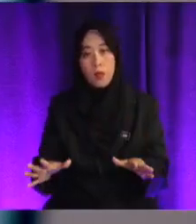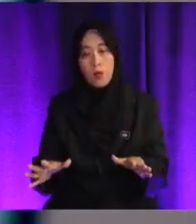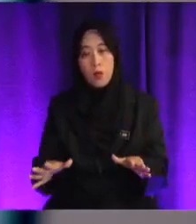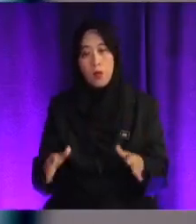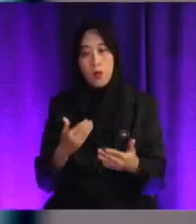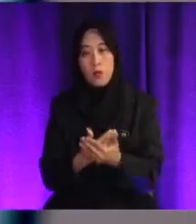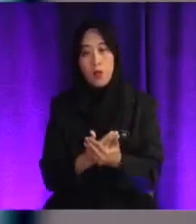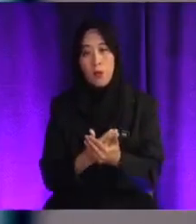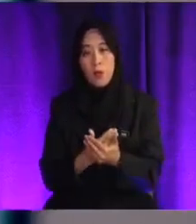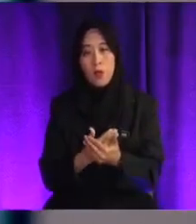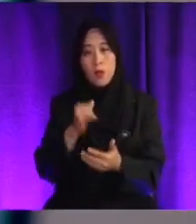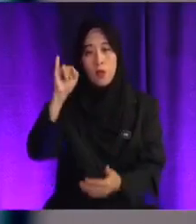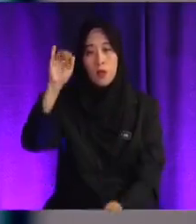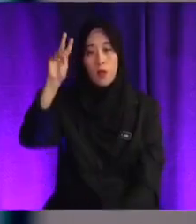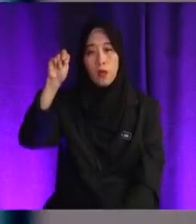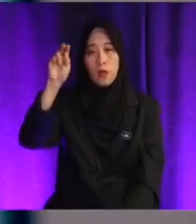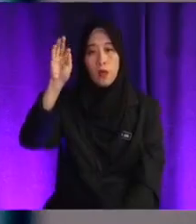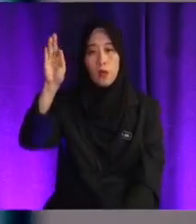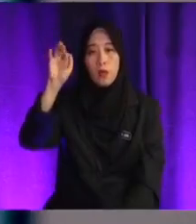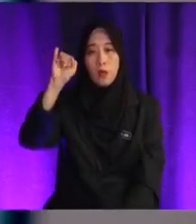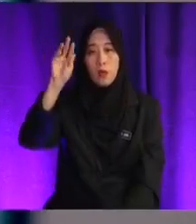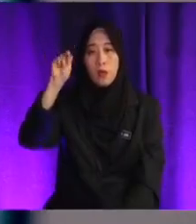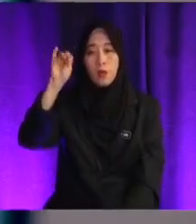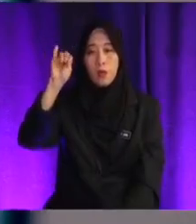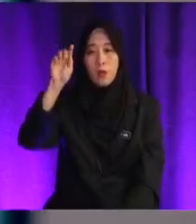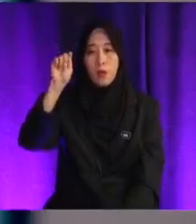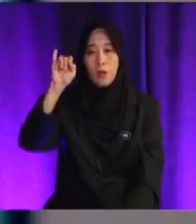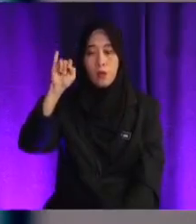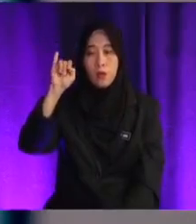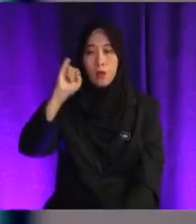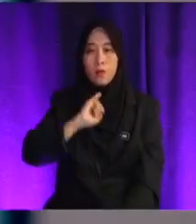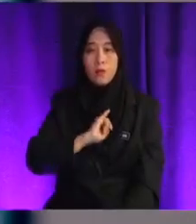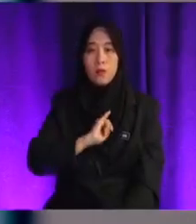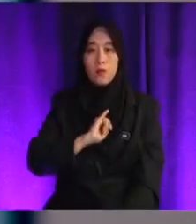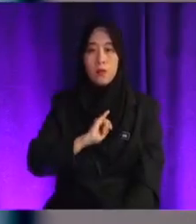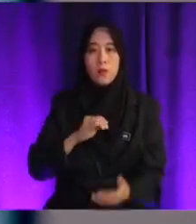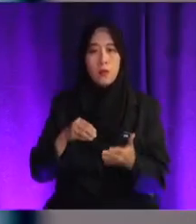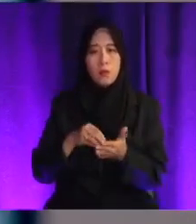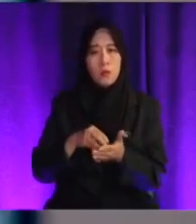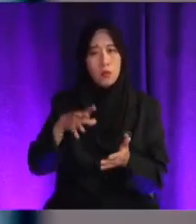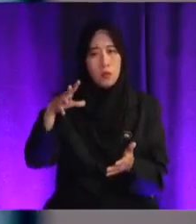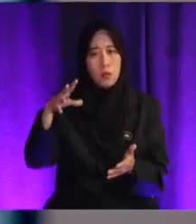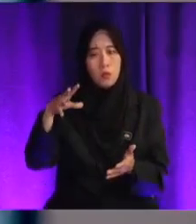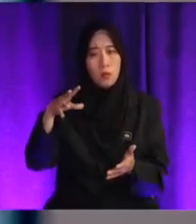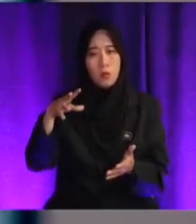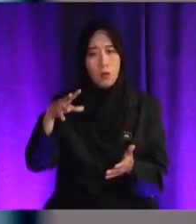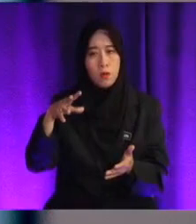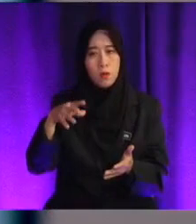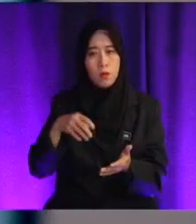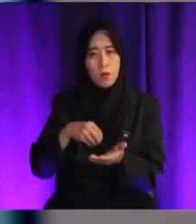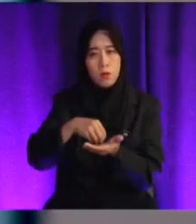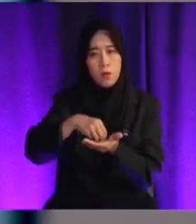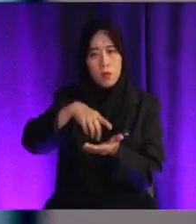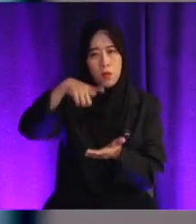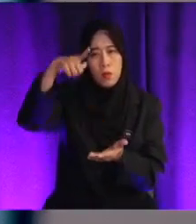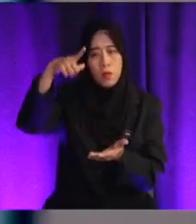ke infinity and beyond. Saya. Okey. Ke terlebih cikgu? Itulah terlebih. Sebenarnya, okey.